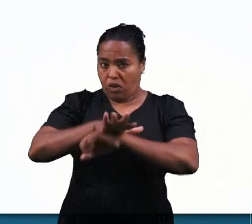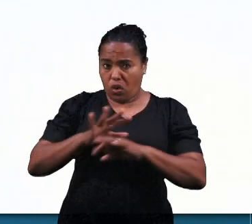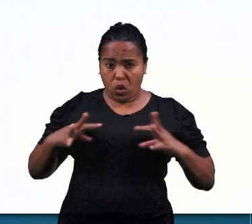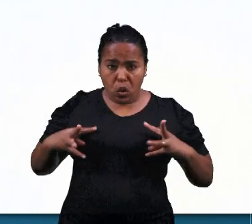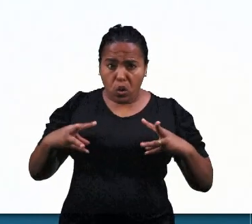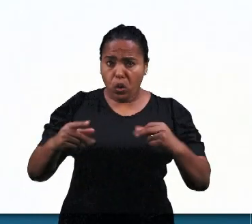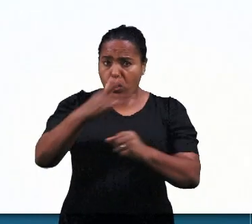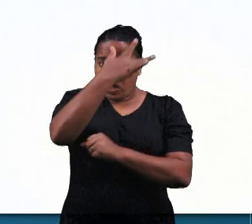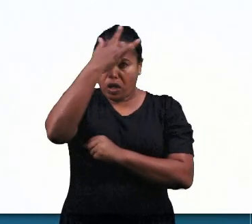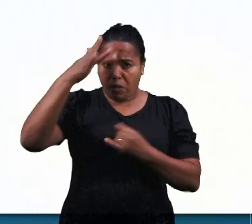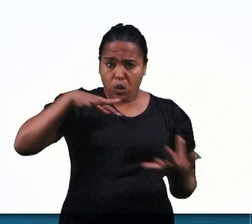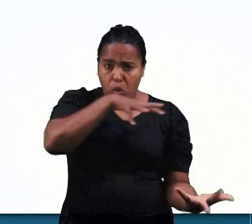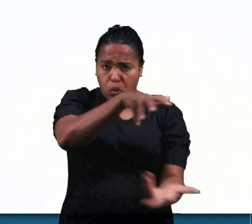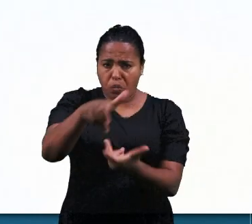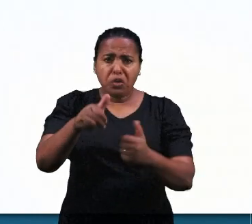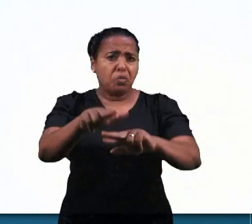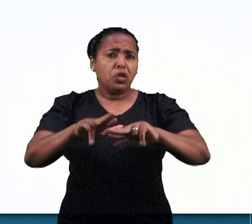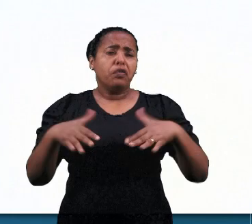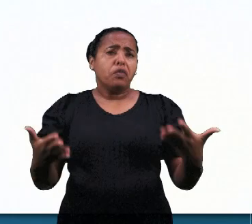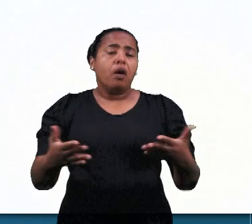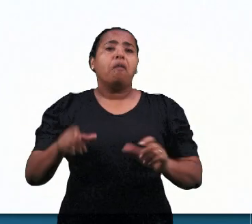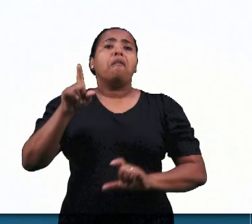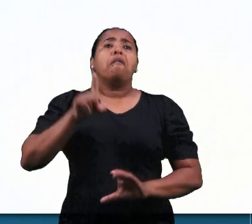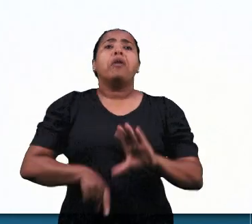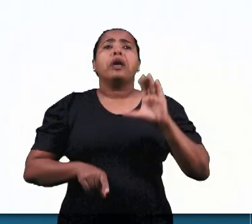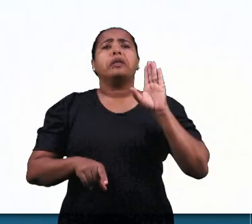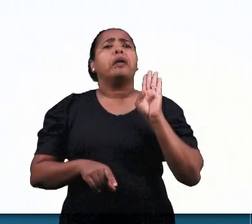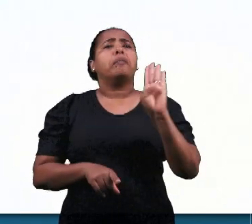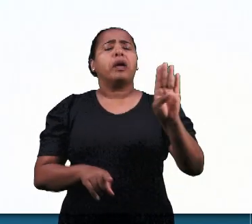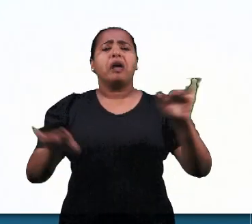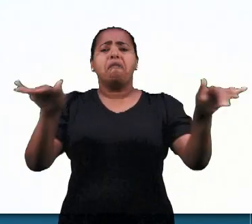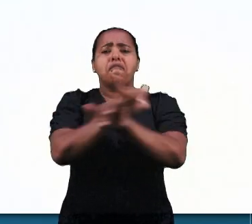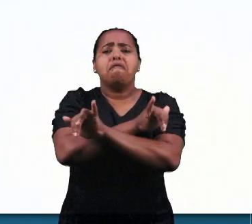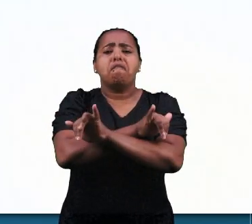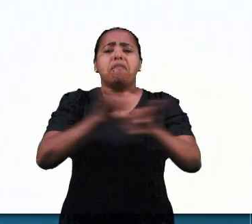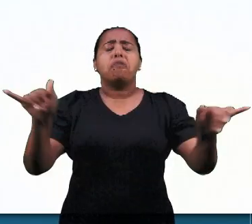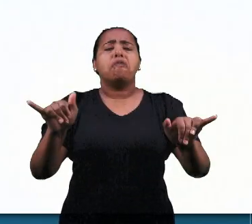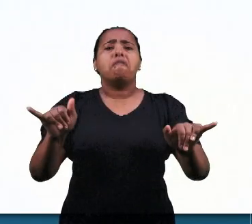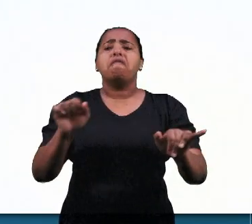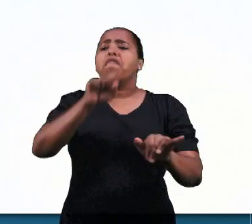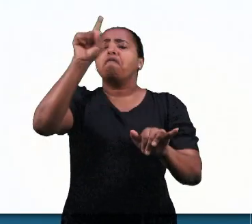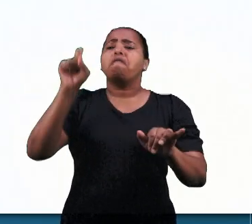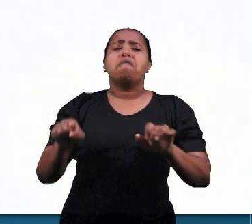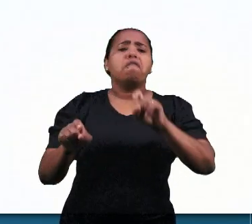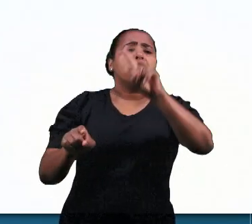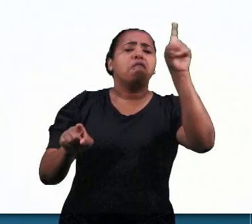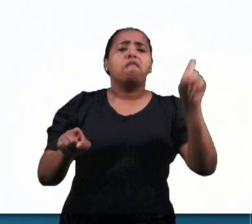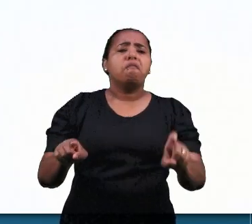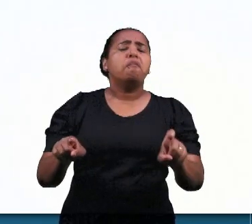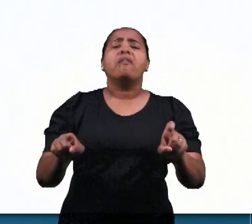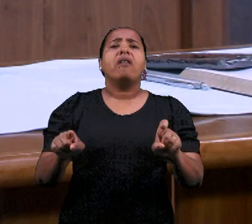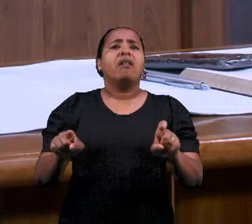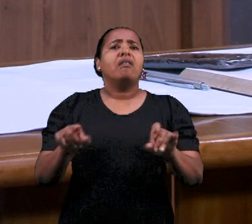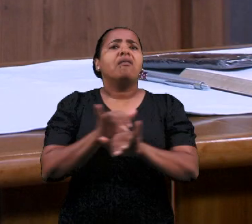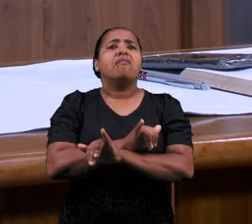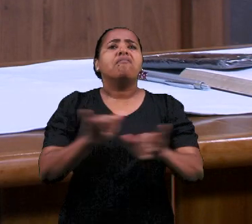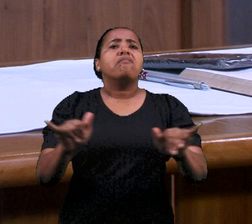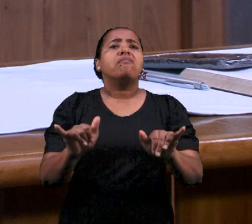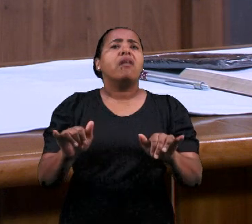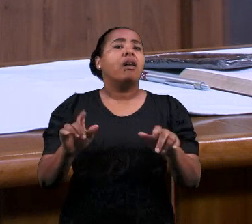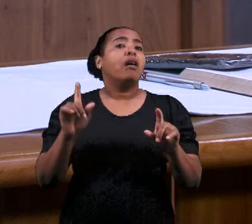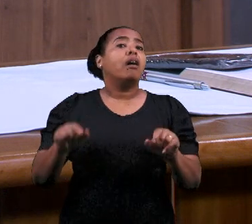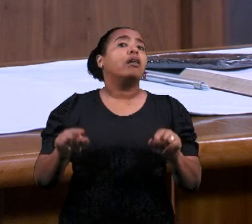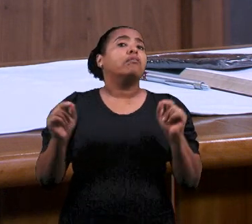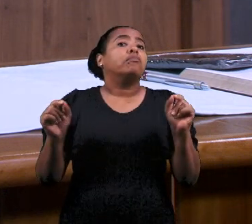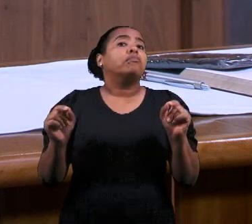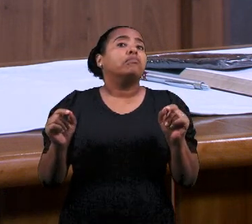B, et les avertissements à qui sont adressés? Nous allons donc obtenir cette réponse de l'État